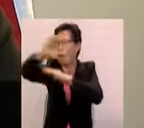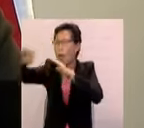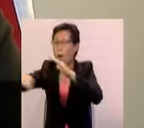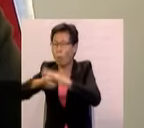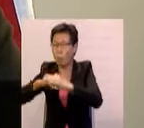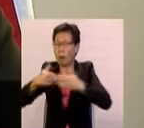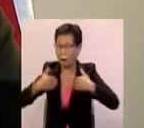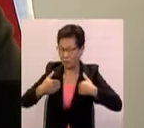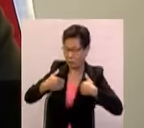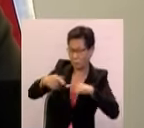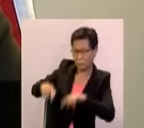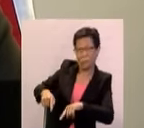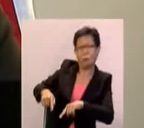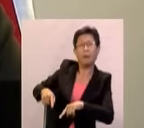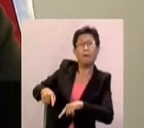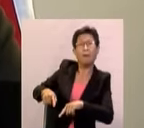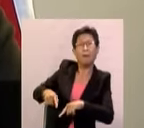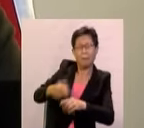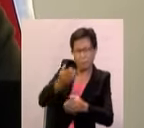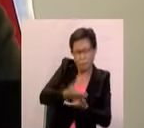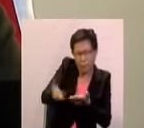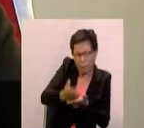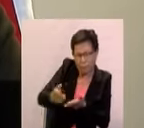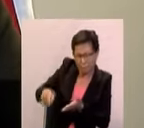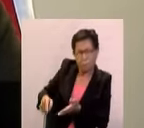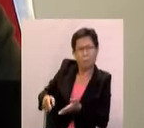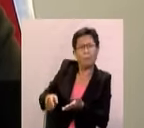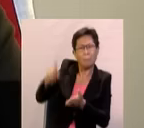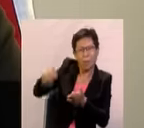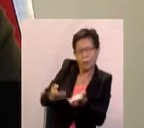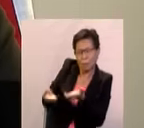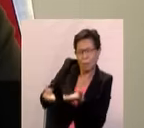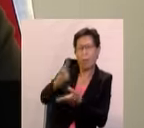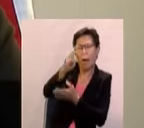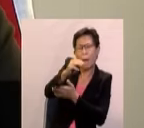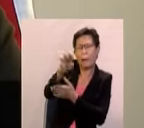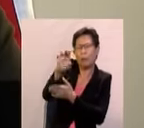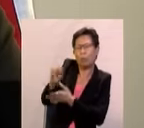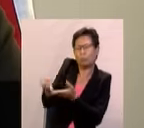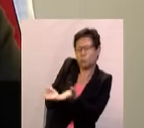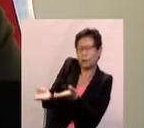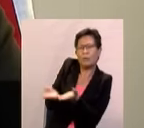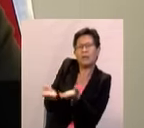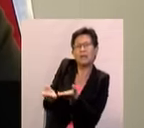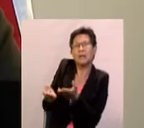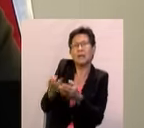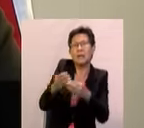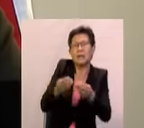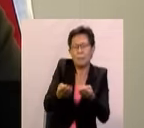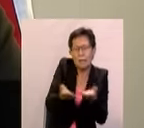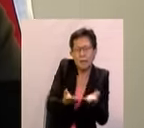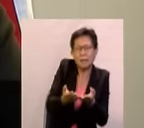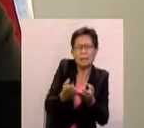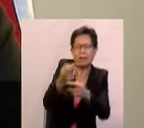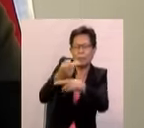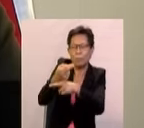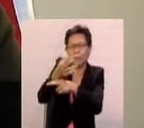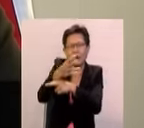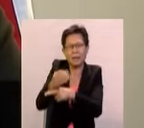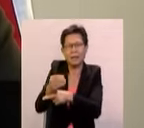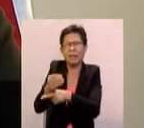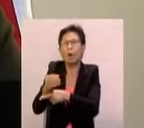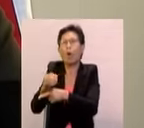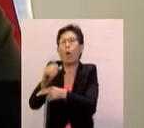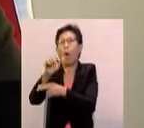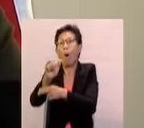yang ada ini perlu diselenggarakan. Itu yang dipanggil MRO, Maintenance, Repair and Overhaul.